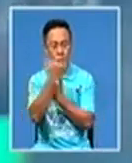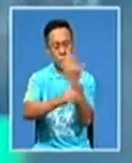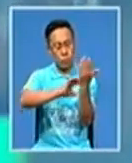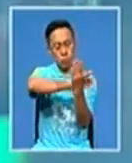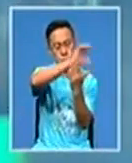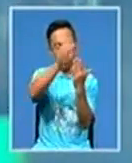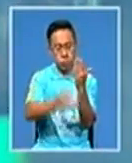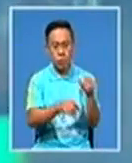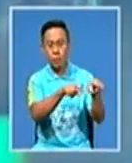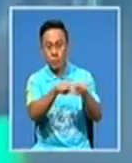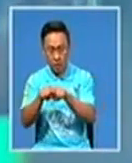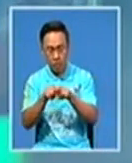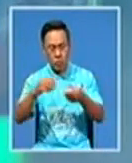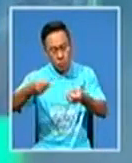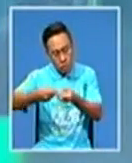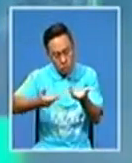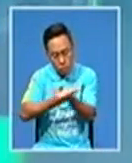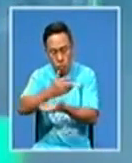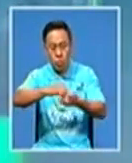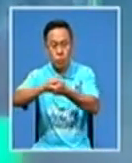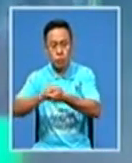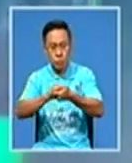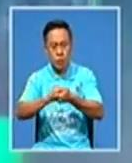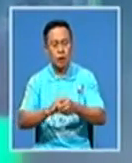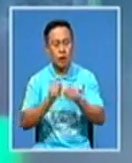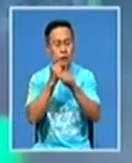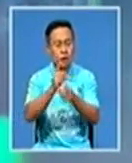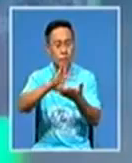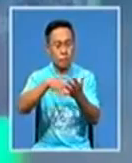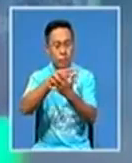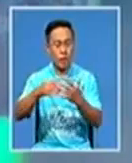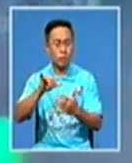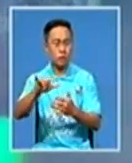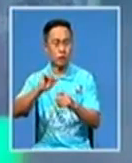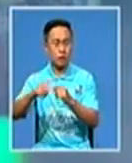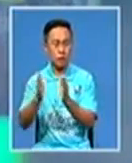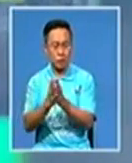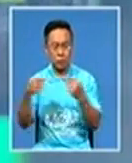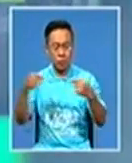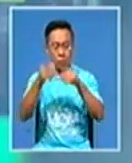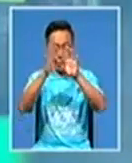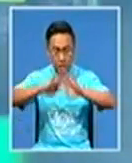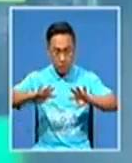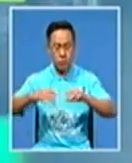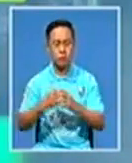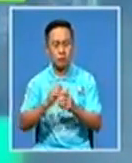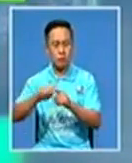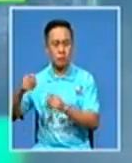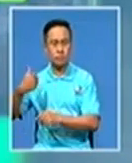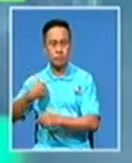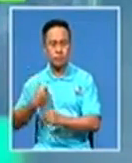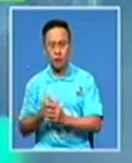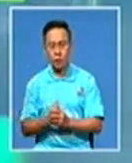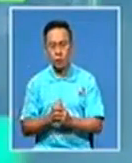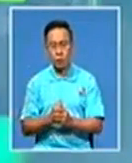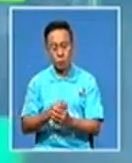นะครับในขณะเป็นหุ้นส่วนทางยุทธศาสตร์ในกรอบระเบียงเศรษฐกิจและยุทธศาสตร์ในการเชื่อมโยงของอาเซียน connectivity นะครับอ